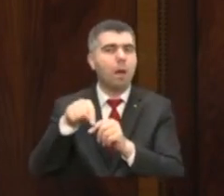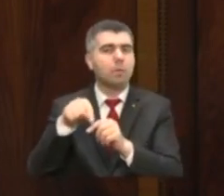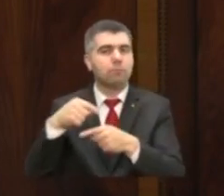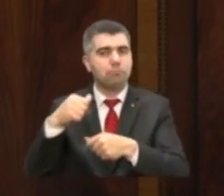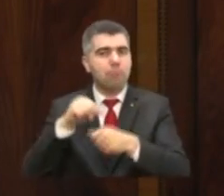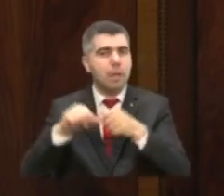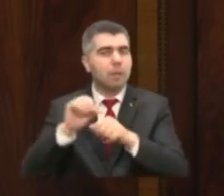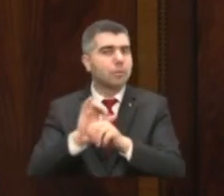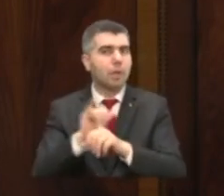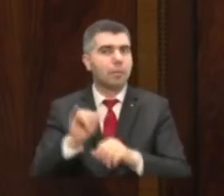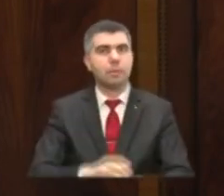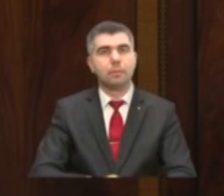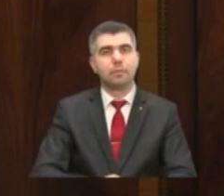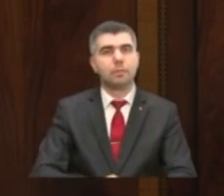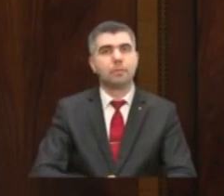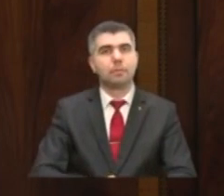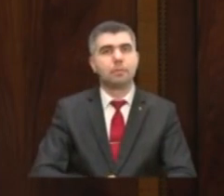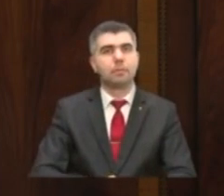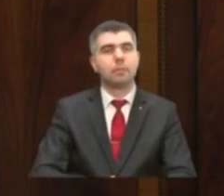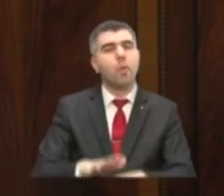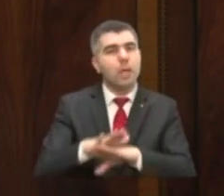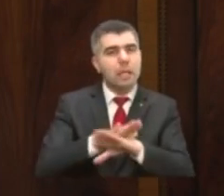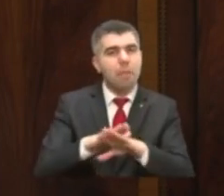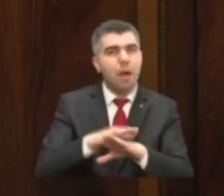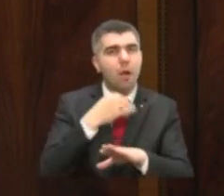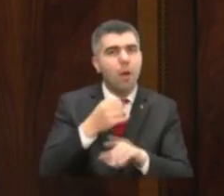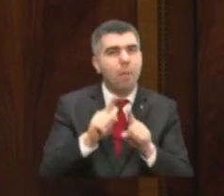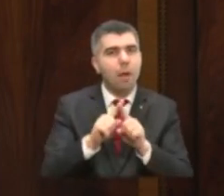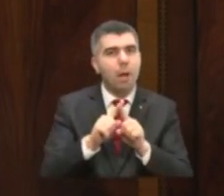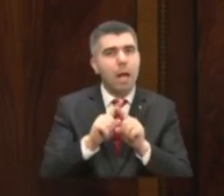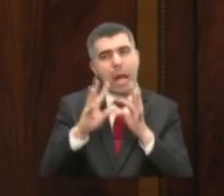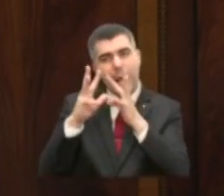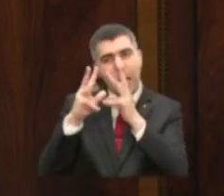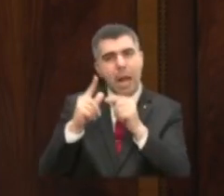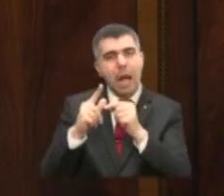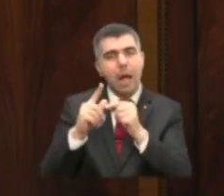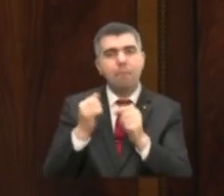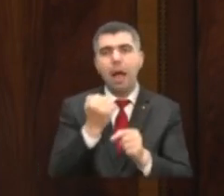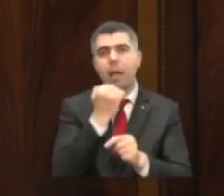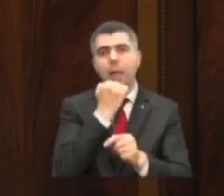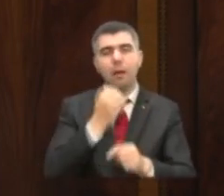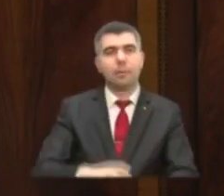واسمح لي أكثر نقول لك بأنها أرقام مغلوطة،